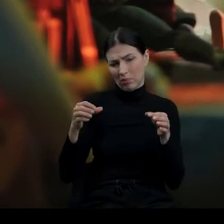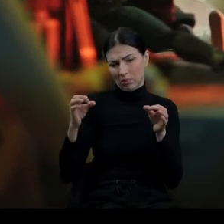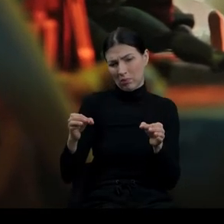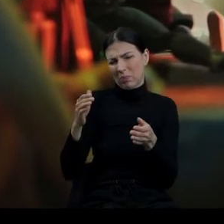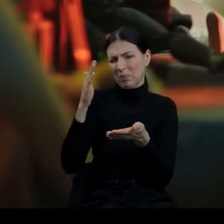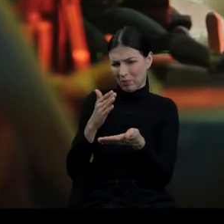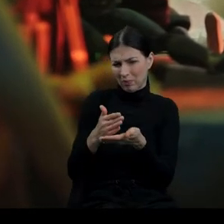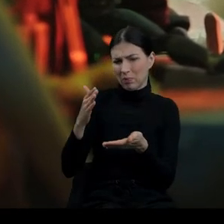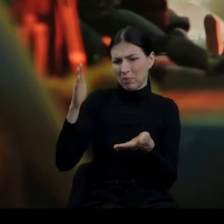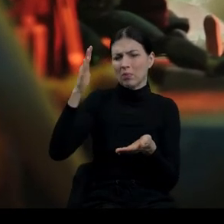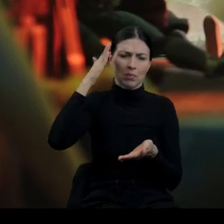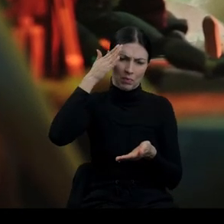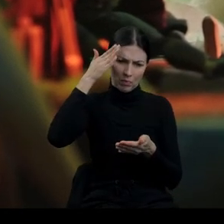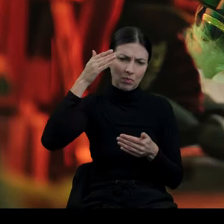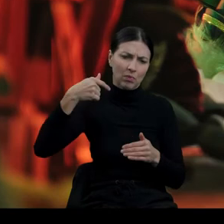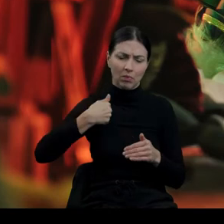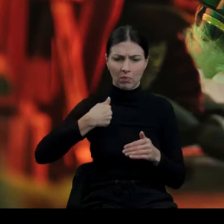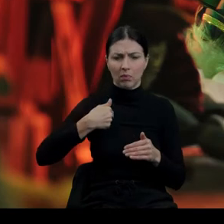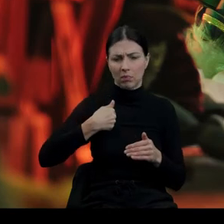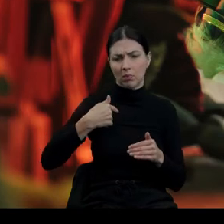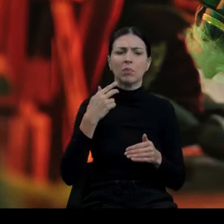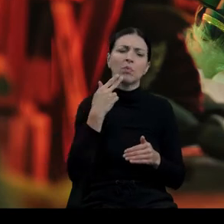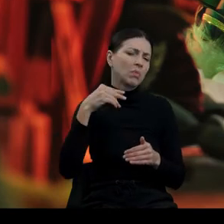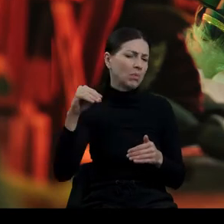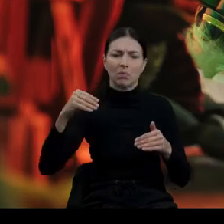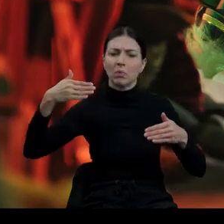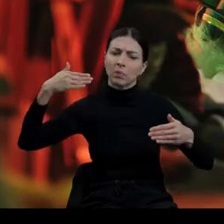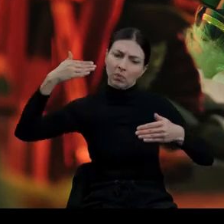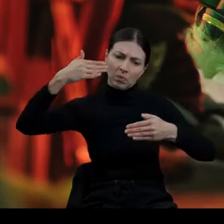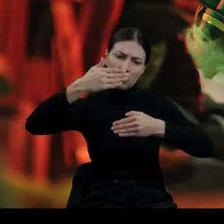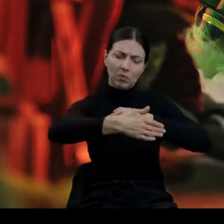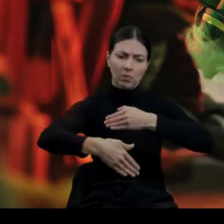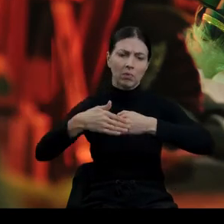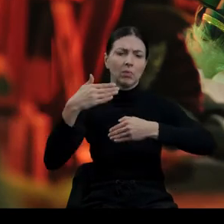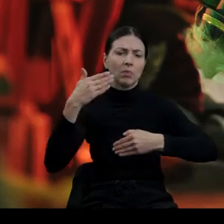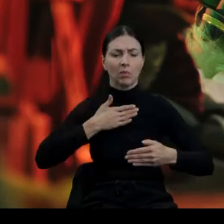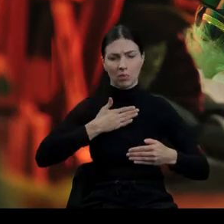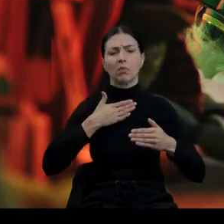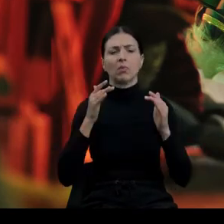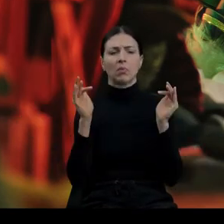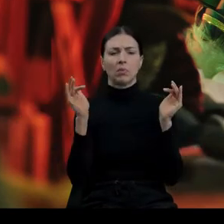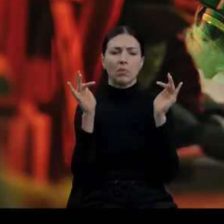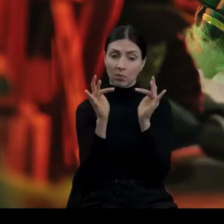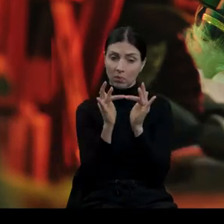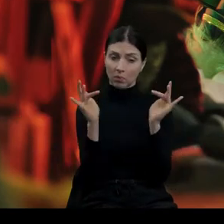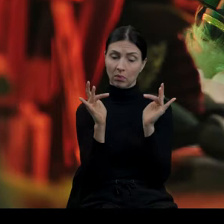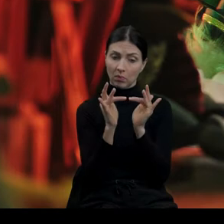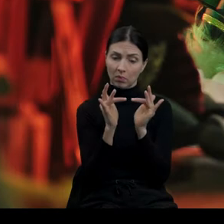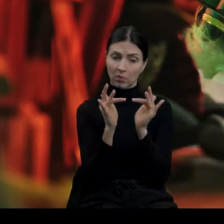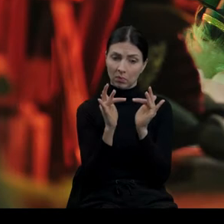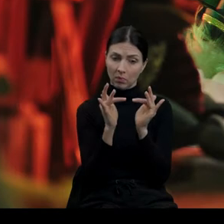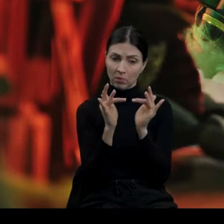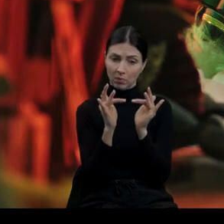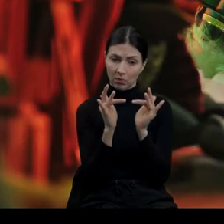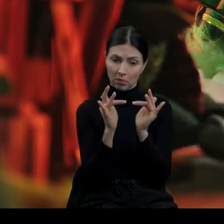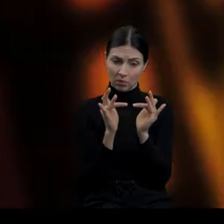w galerii lalek. I oczywiście zdaję sobie sprawę, że nie miałem do końca racji,